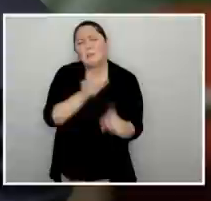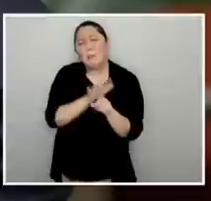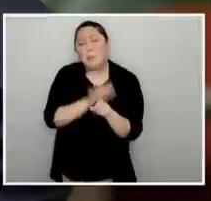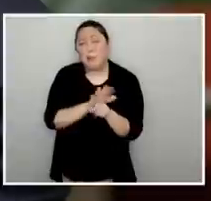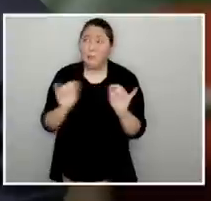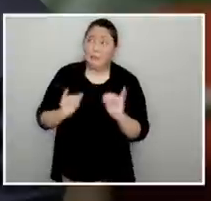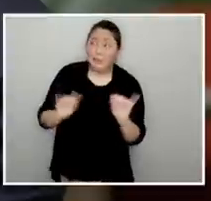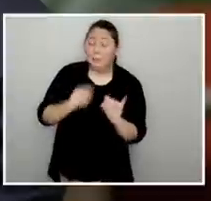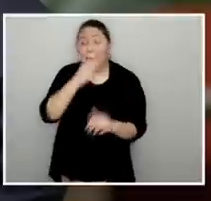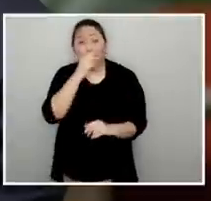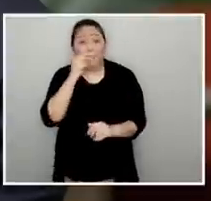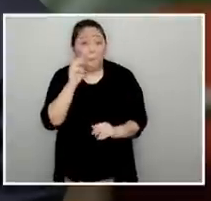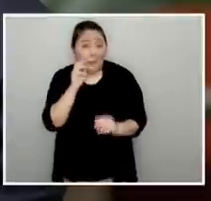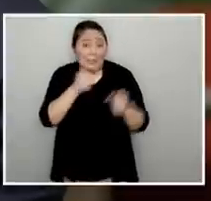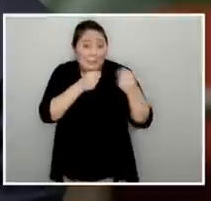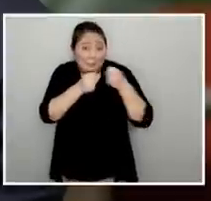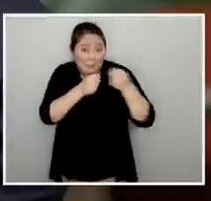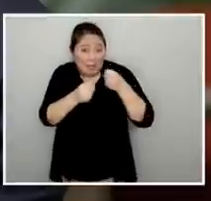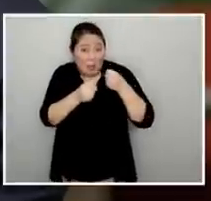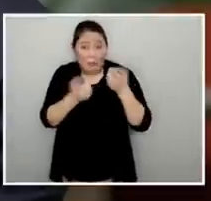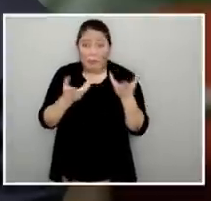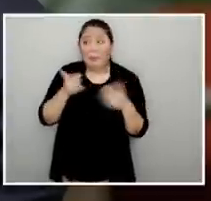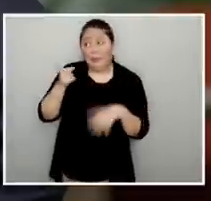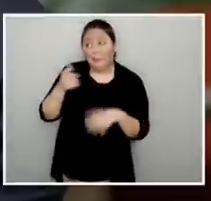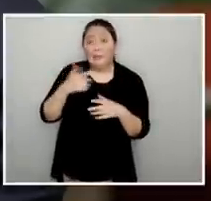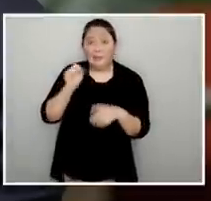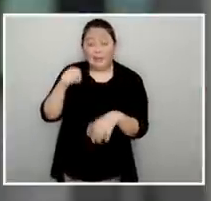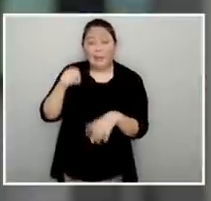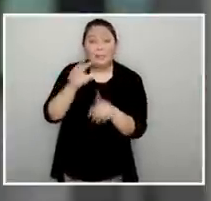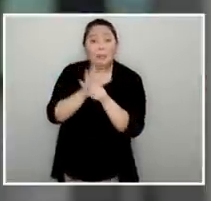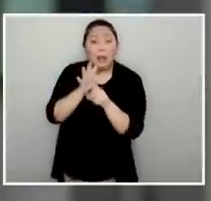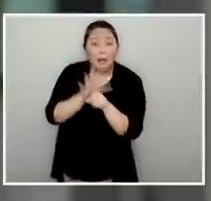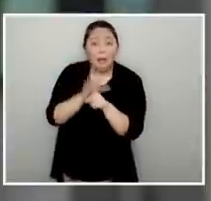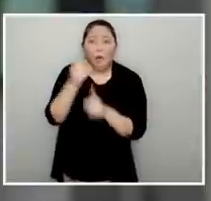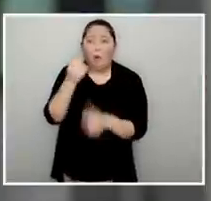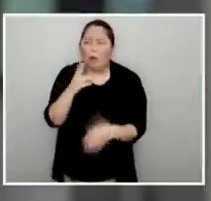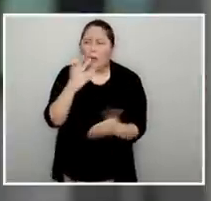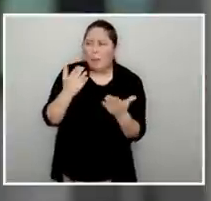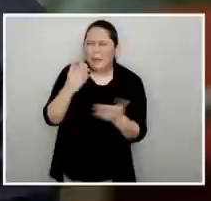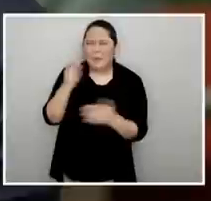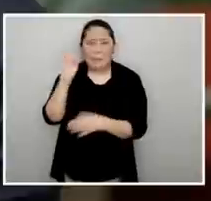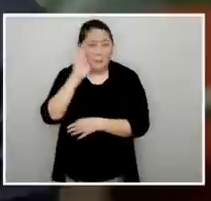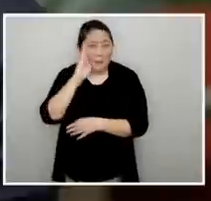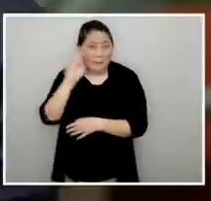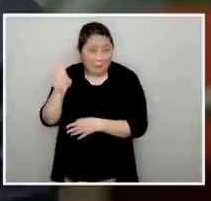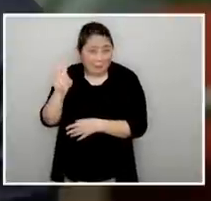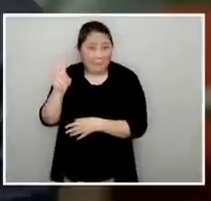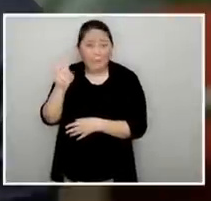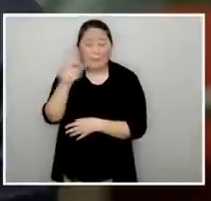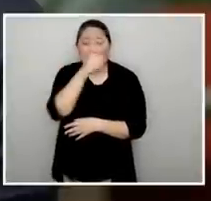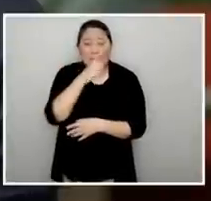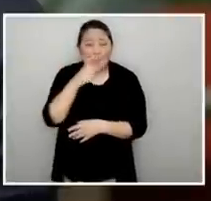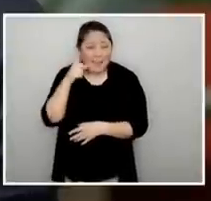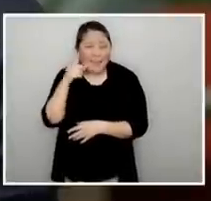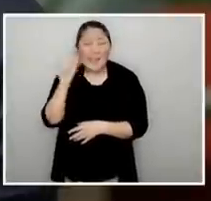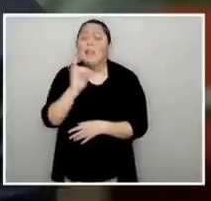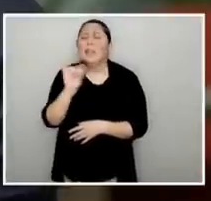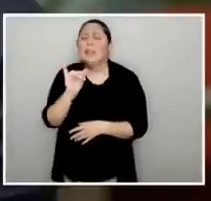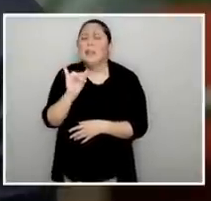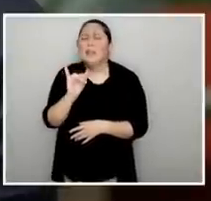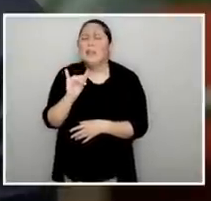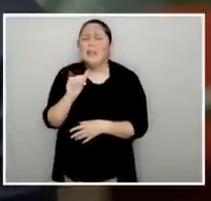yung mga yung exposure ni BBM or Lenny. Hindi ganun exposure ko.